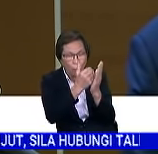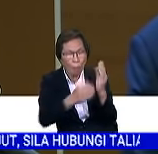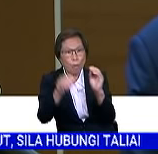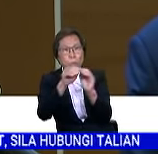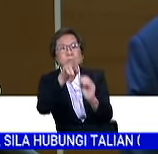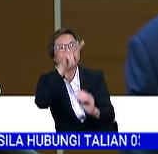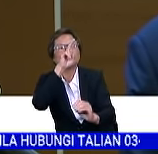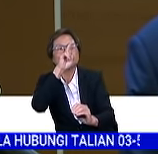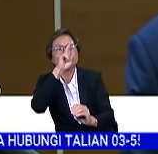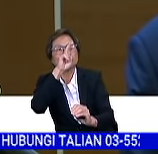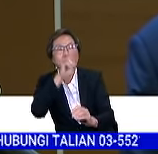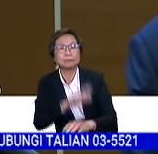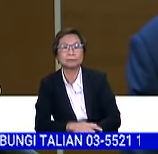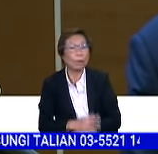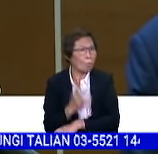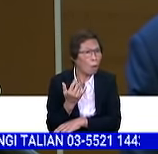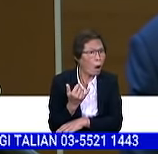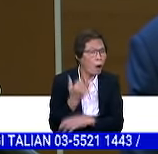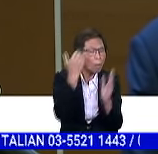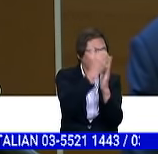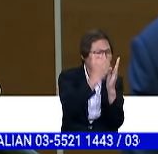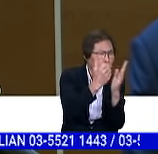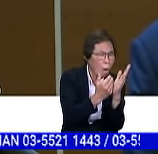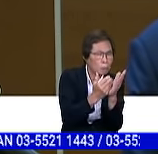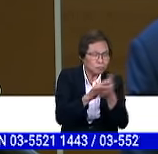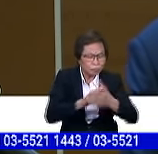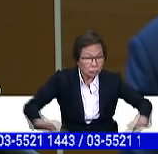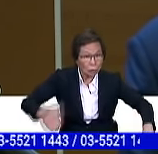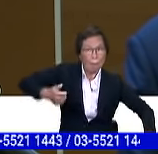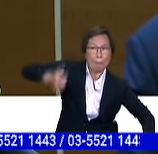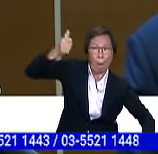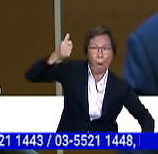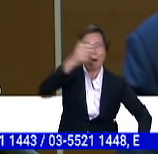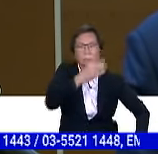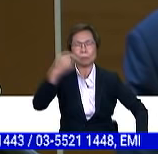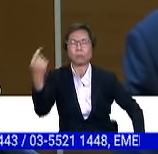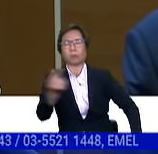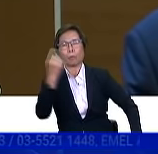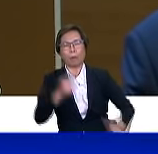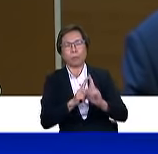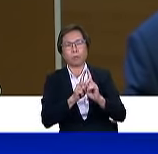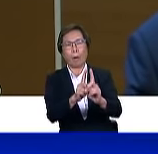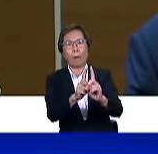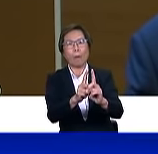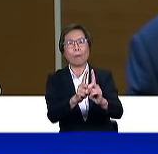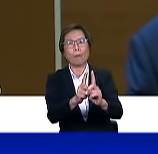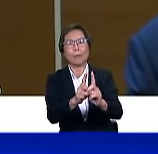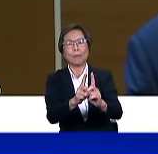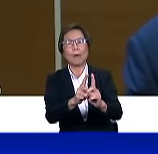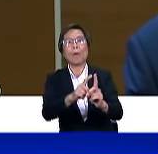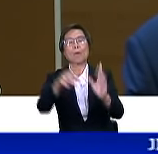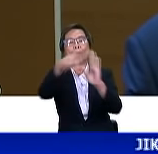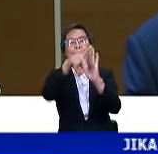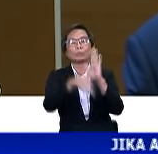ketat supaya langkah keselamatan yang tinggi dan sentiasa mematuhi